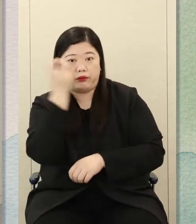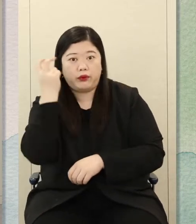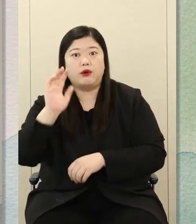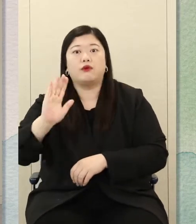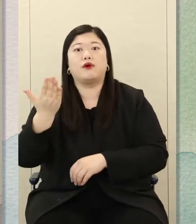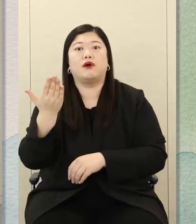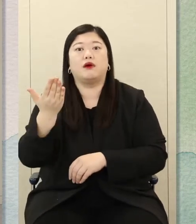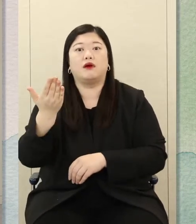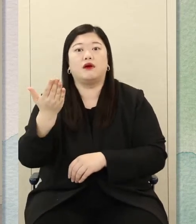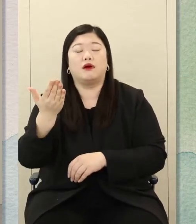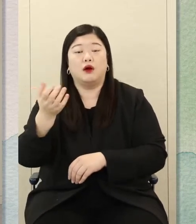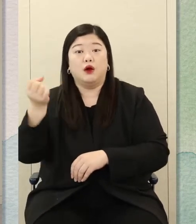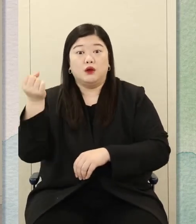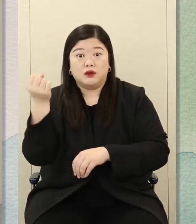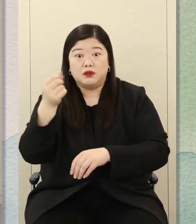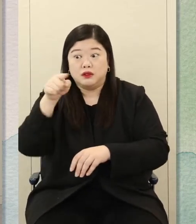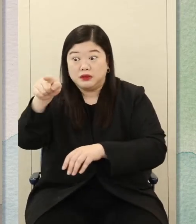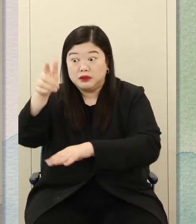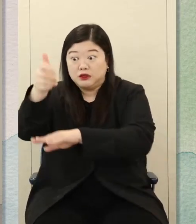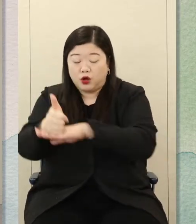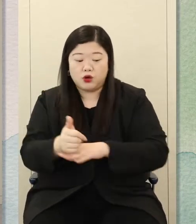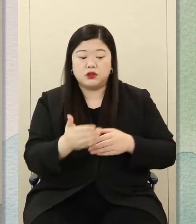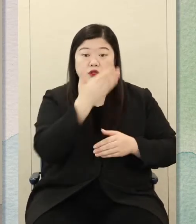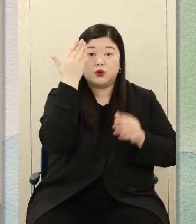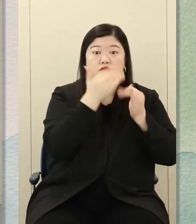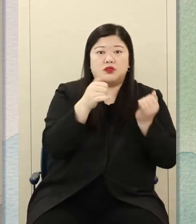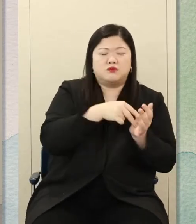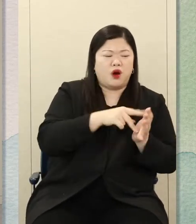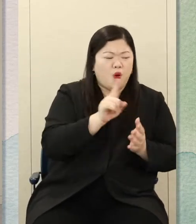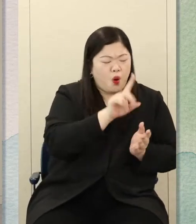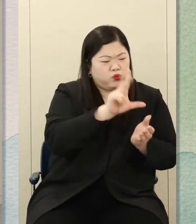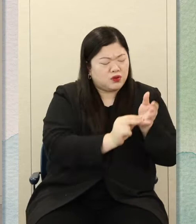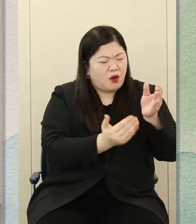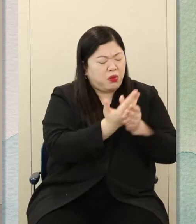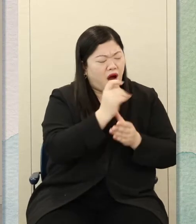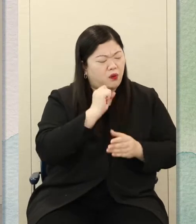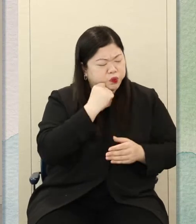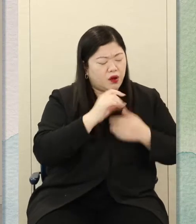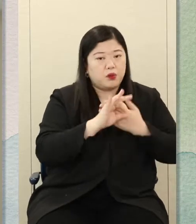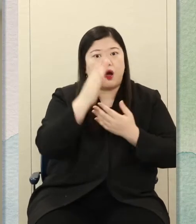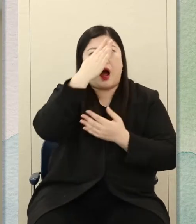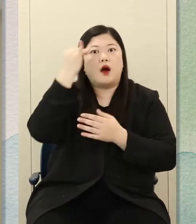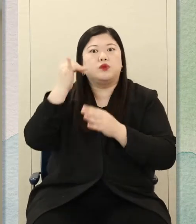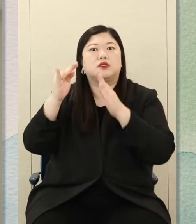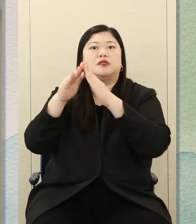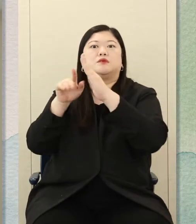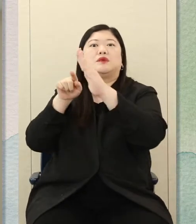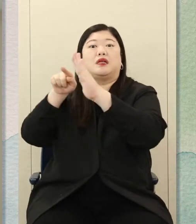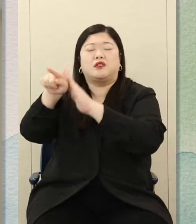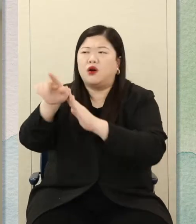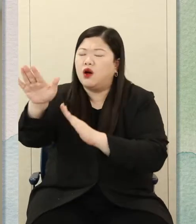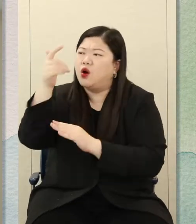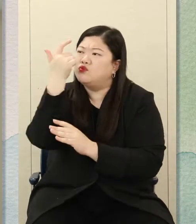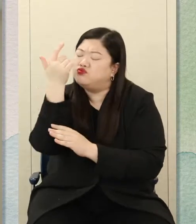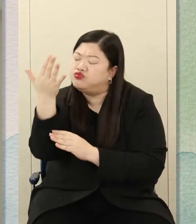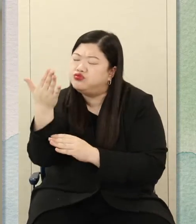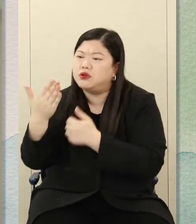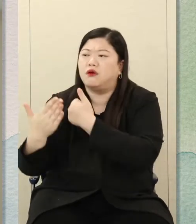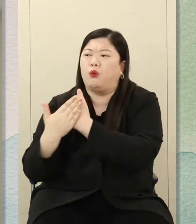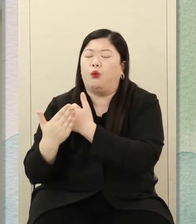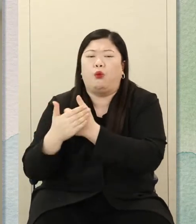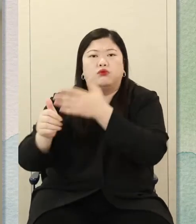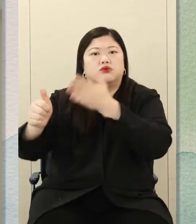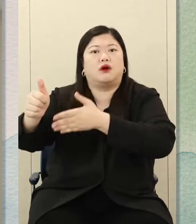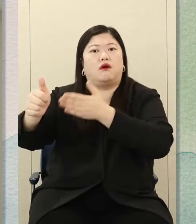이러면 이분들한테 의견도 물어보고 그럴 수 있는 어떤 힘을 가지게 된 거죠. 그래서 이 작은 시골 마을인데 아주